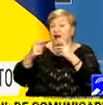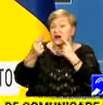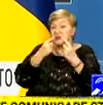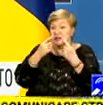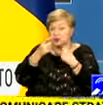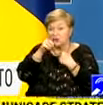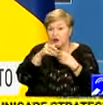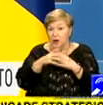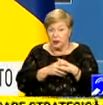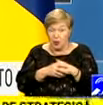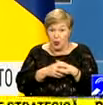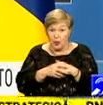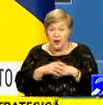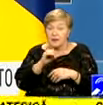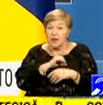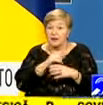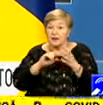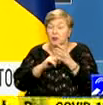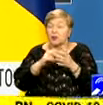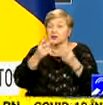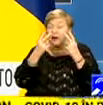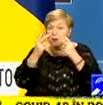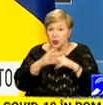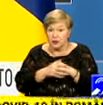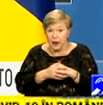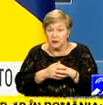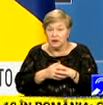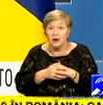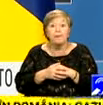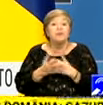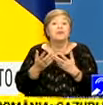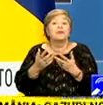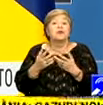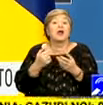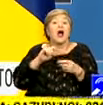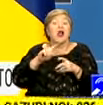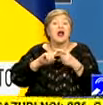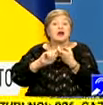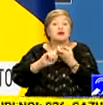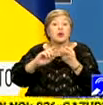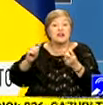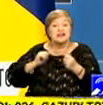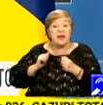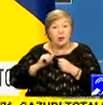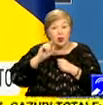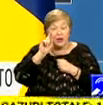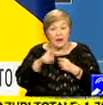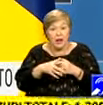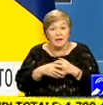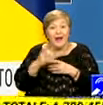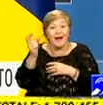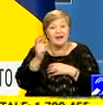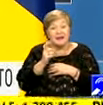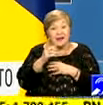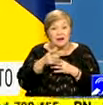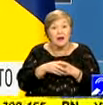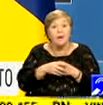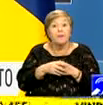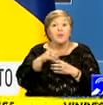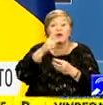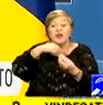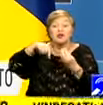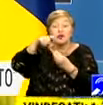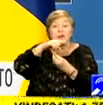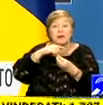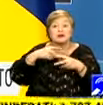ne-am axat cu precădere pe situația privitoare la securitatea din jurul Ucrainei